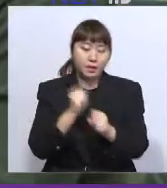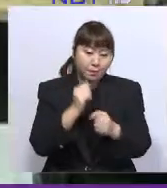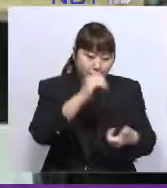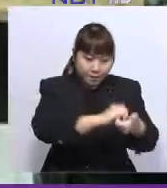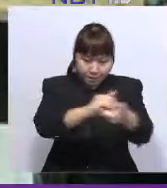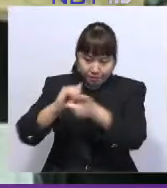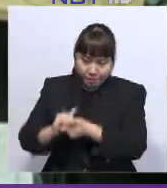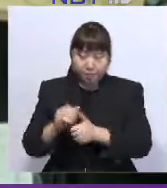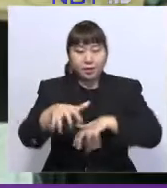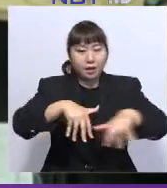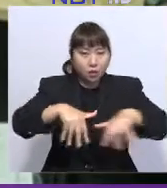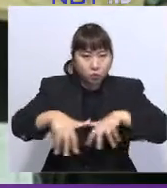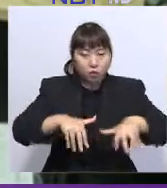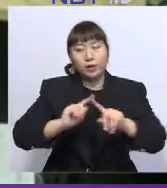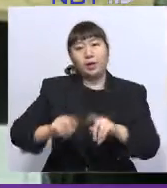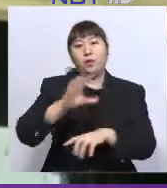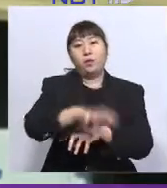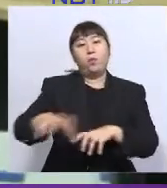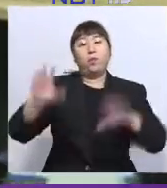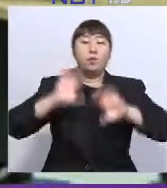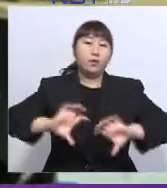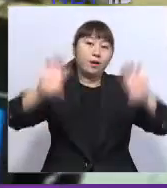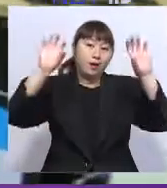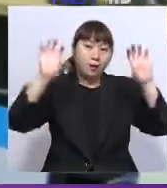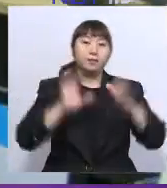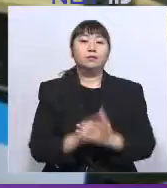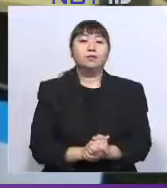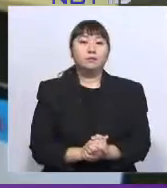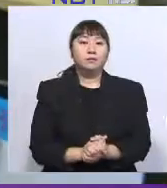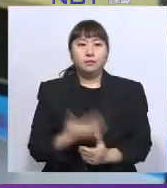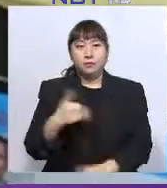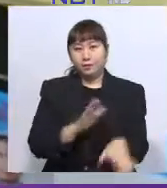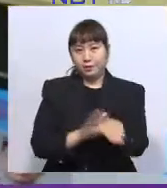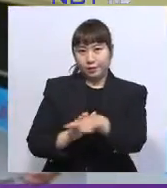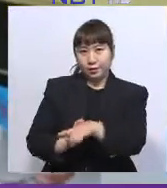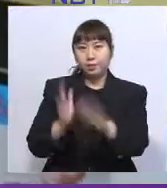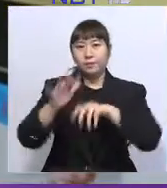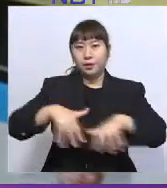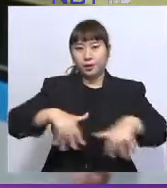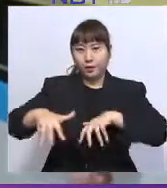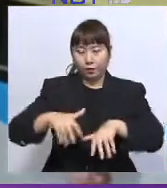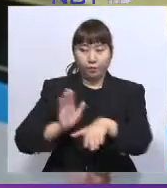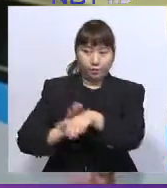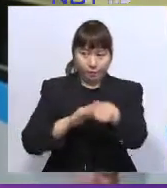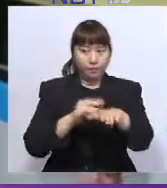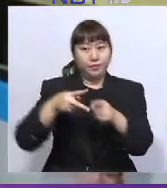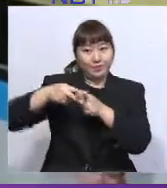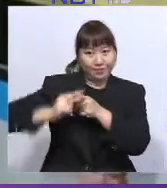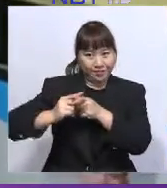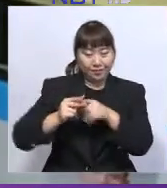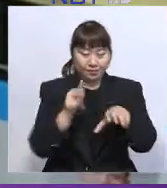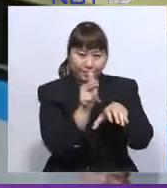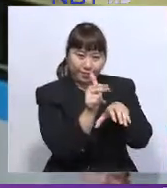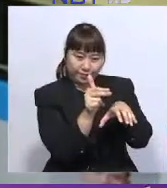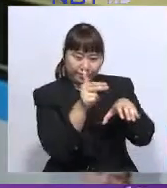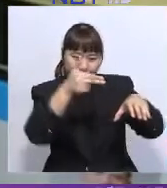ของประชาชนชุมชนและองค์กรส่วนราชการในพื้นที่พร้อมกับเชิญชวนให้ประชาชนมาติดตั้งกล้องโทรทัศน์วงจรปิด